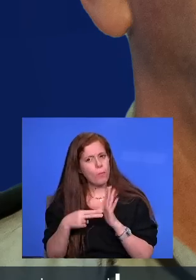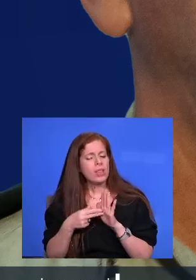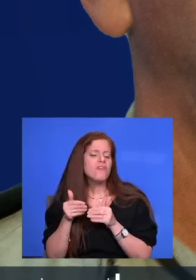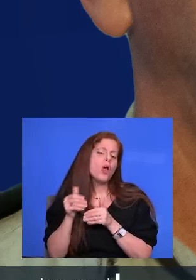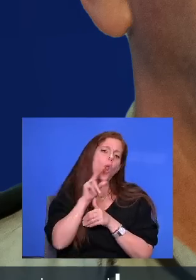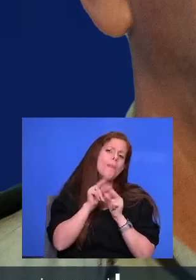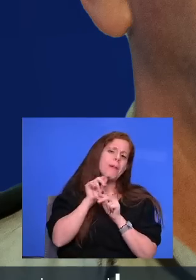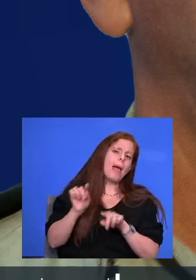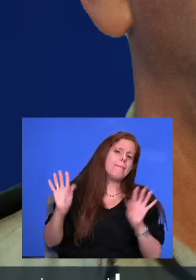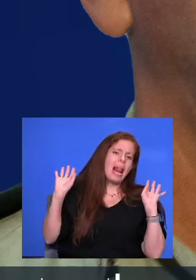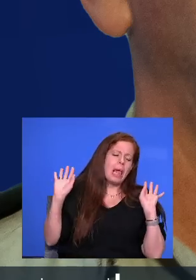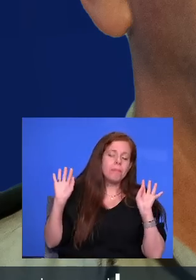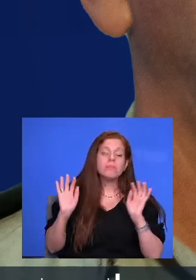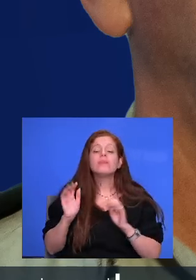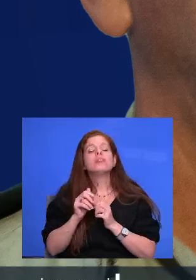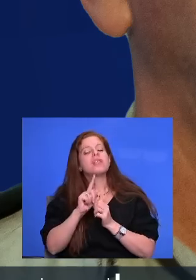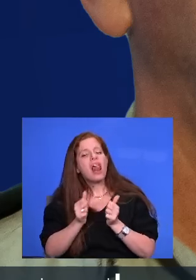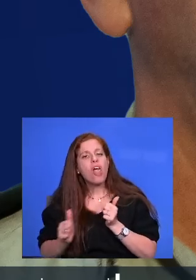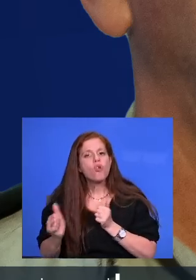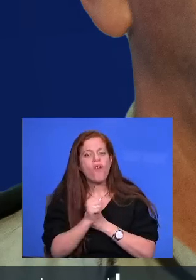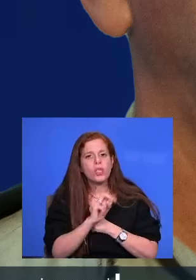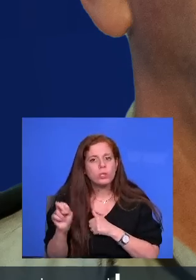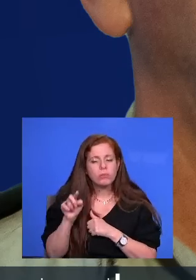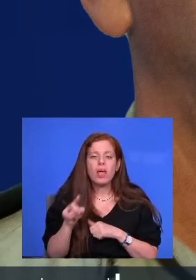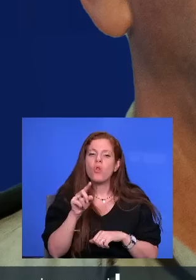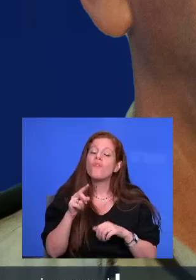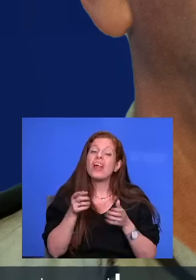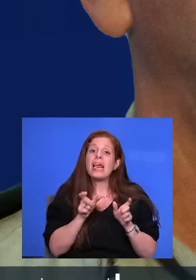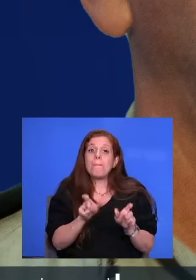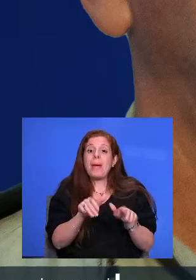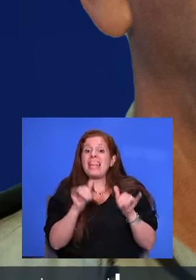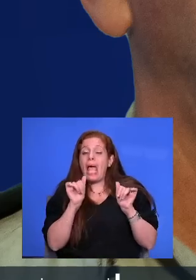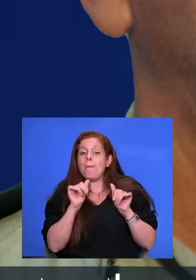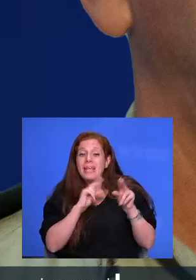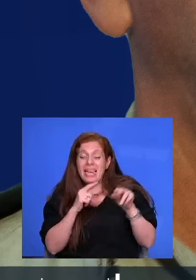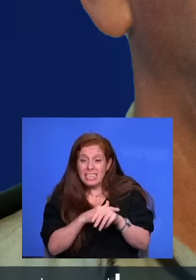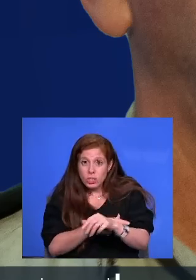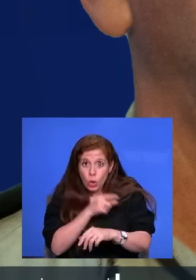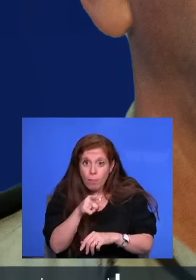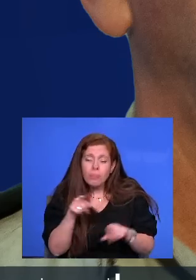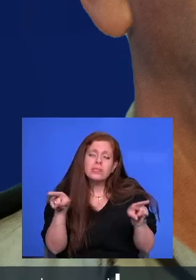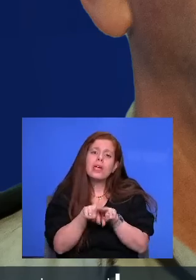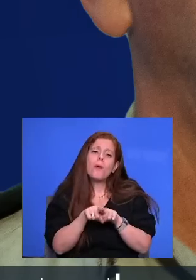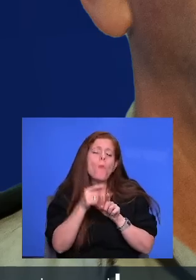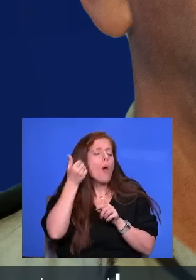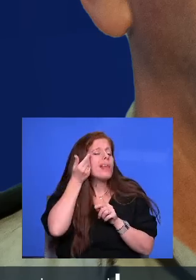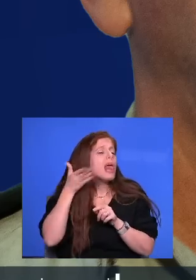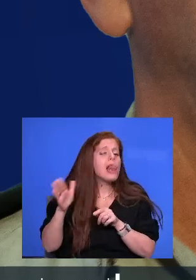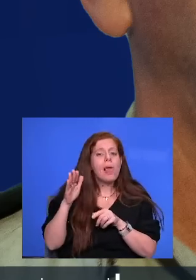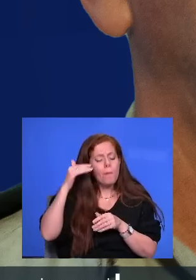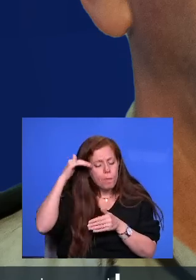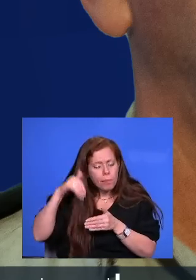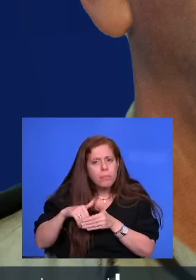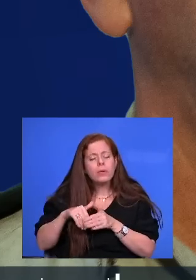מלדבר עליהם. עקיפת הנושאים הללו והימנעות בעיסוקם הוא בבחינת התמנת ראש בחול, או במילים אחרות,